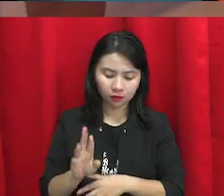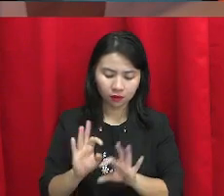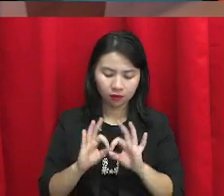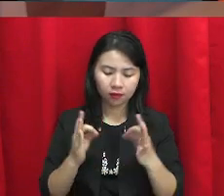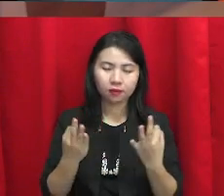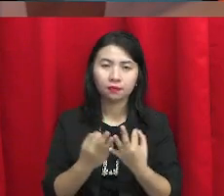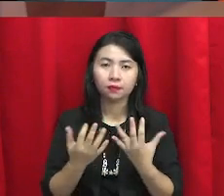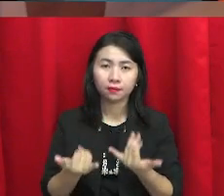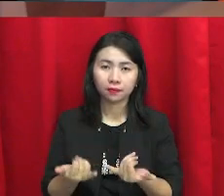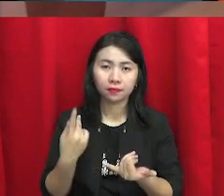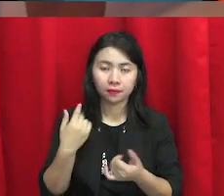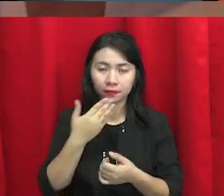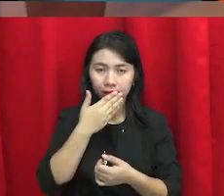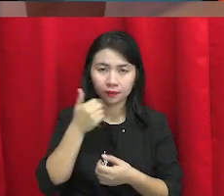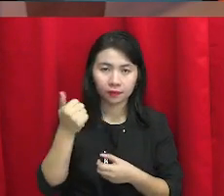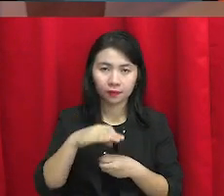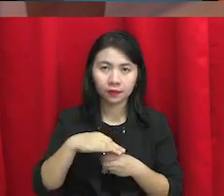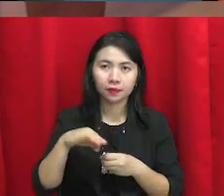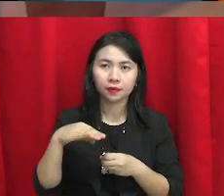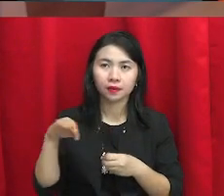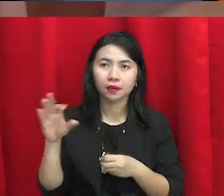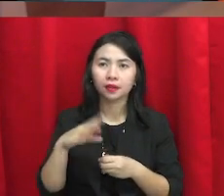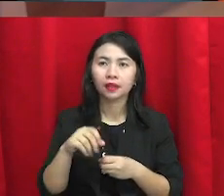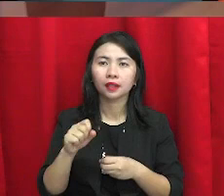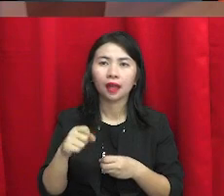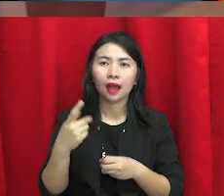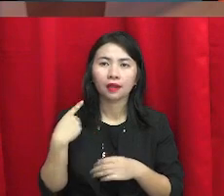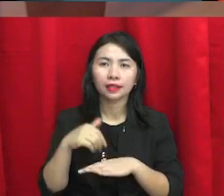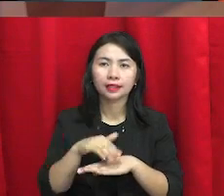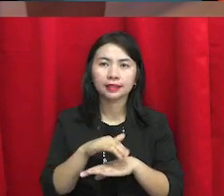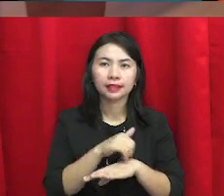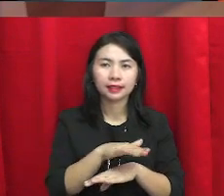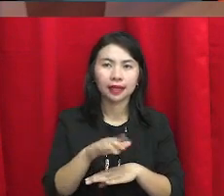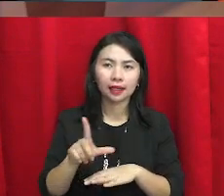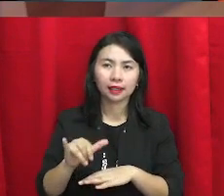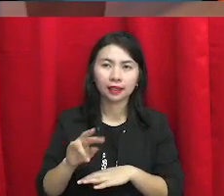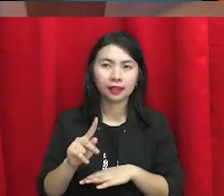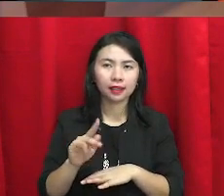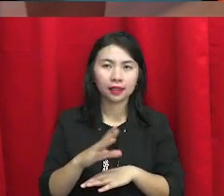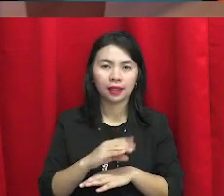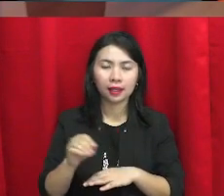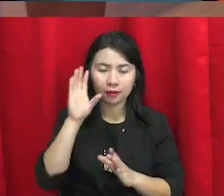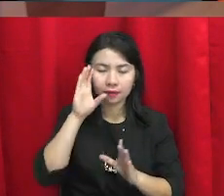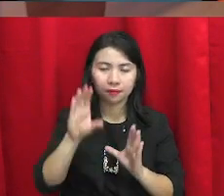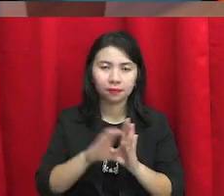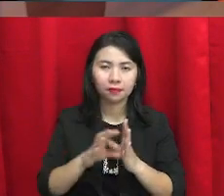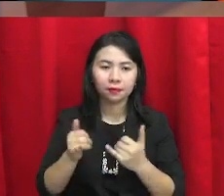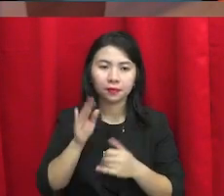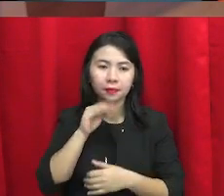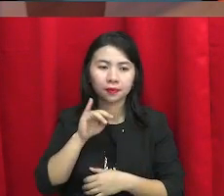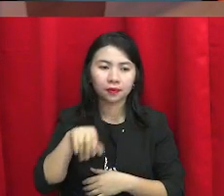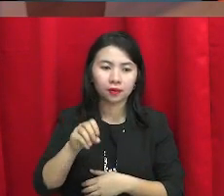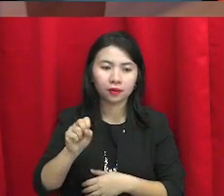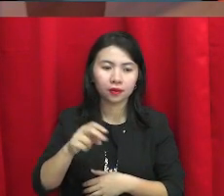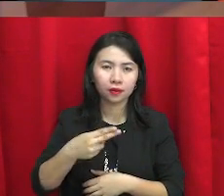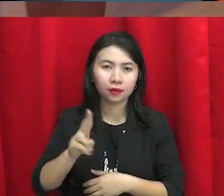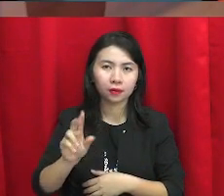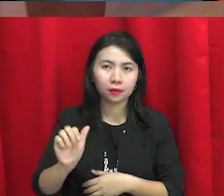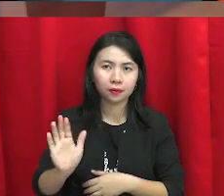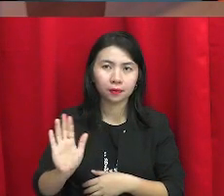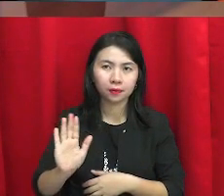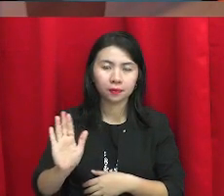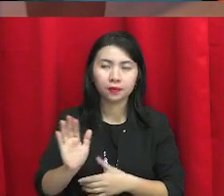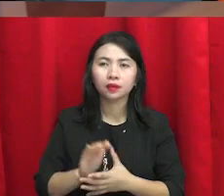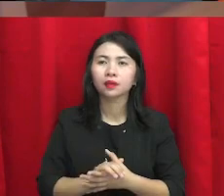ngayon. And, natapos na sila. May mga nag-send ng picture na nanonood sila sa sub-area nila, Brother Joshua. Yan, oh. Shoutout sa inyo